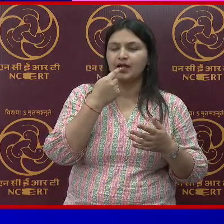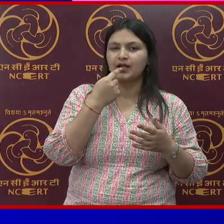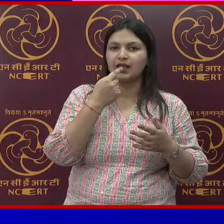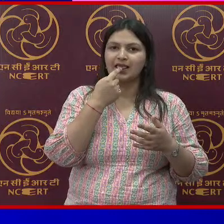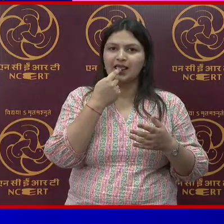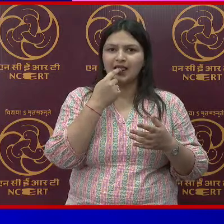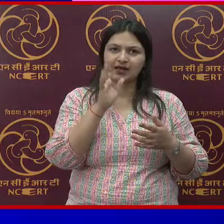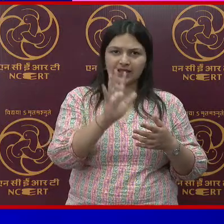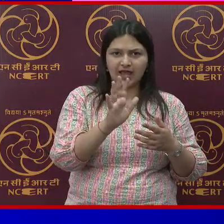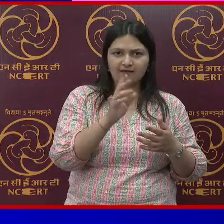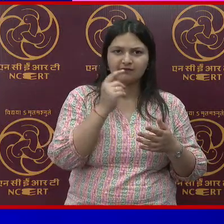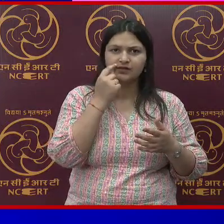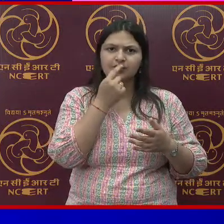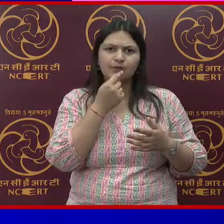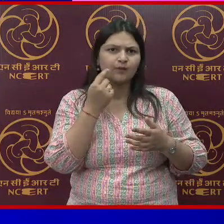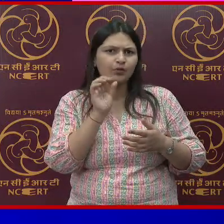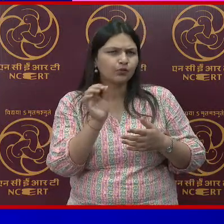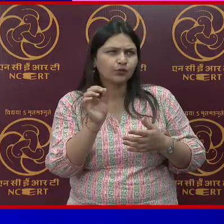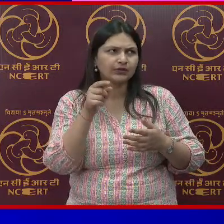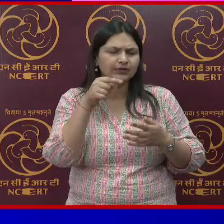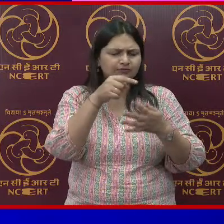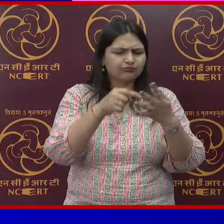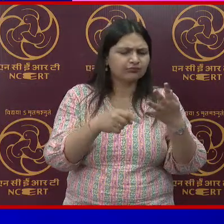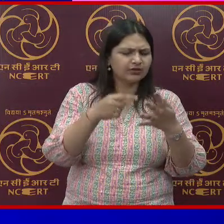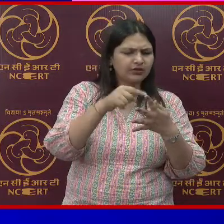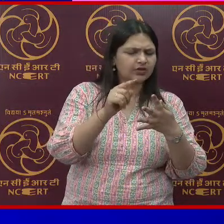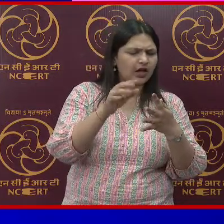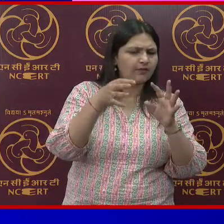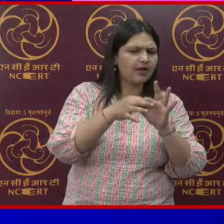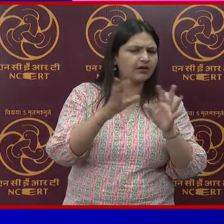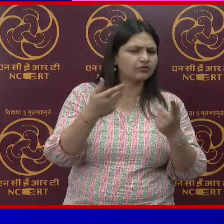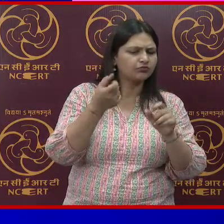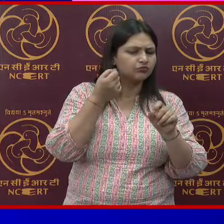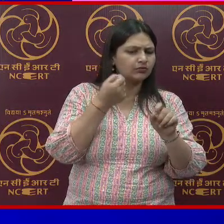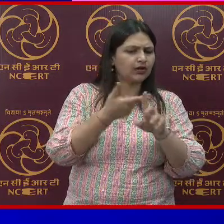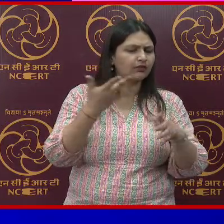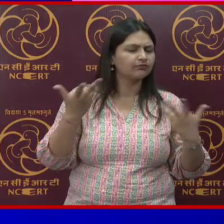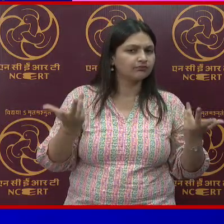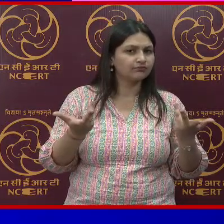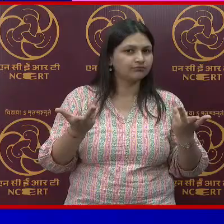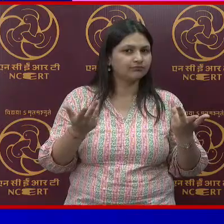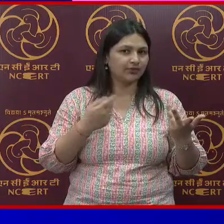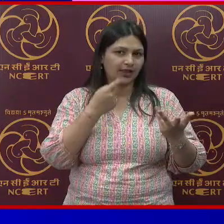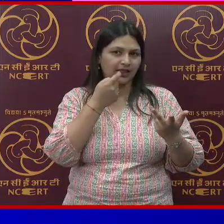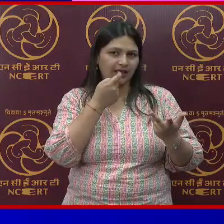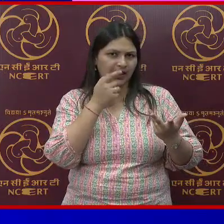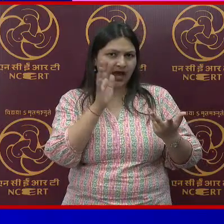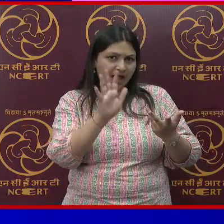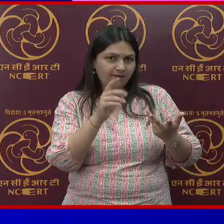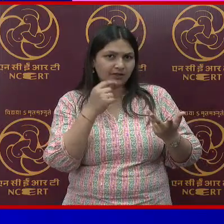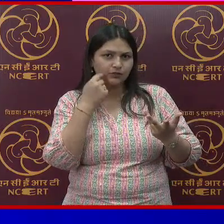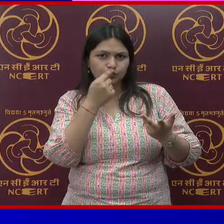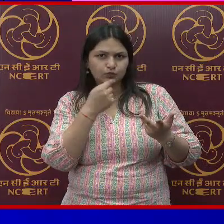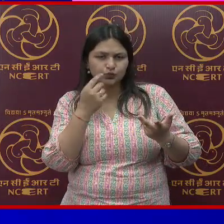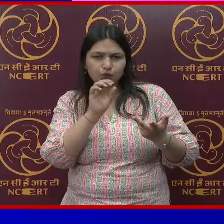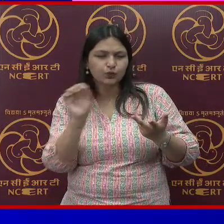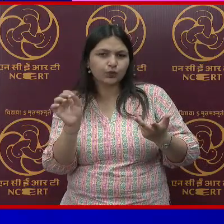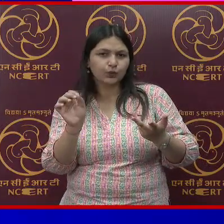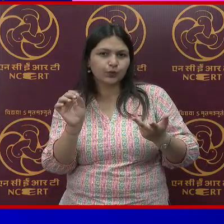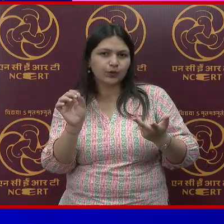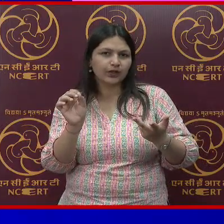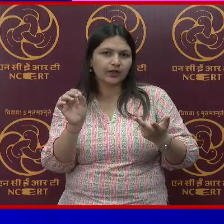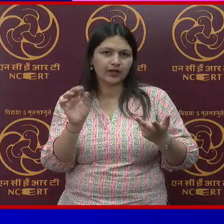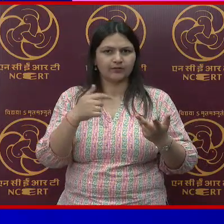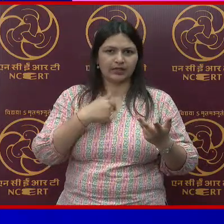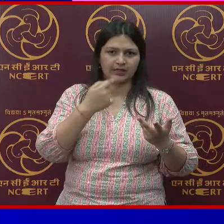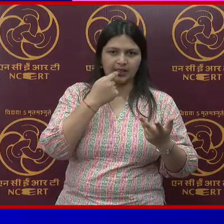has a tongue but not a mouth. Yes, it has ऐसा a- क्या हो सकता है कि मुंह है लेकिन जीभ है लेकिन मुंह नहीं है? ऐसा कैसे हो सकता है? हमारी